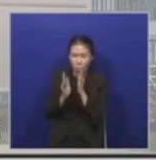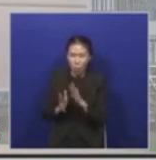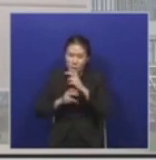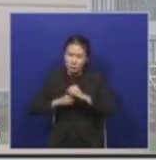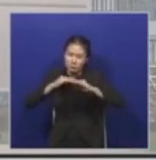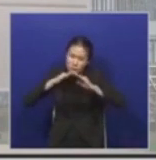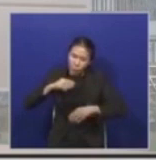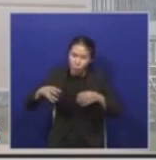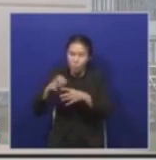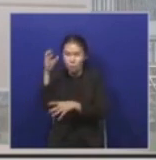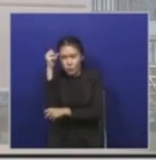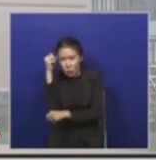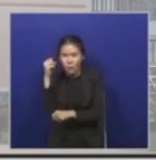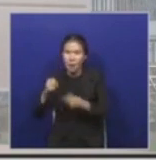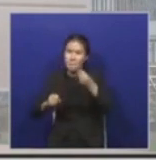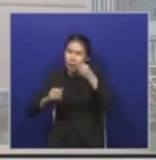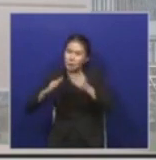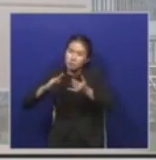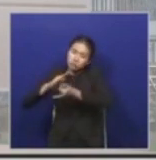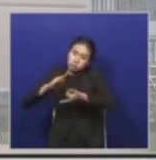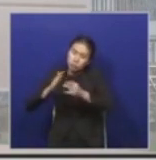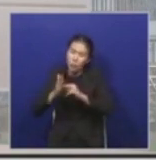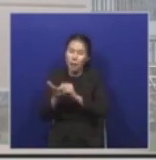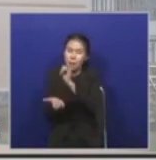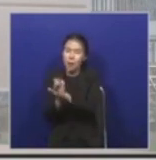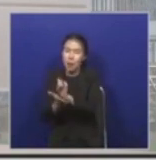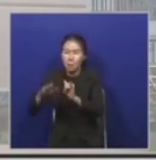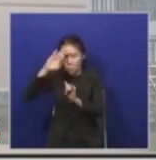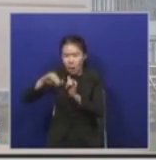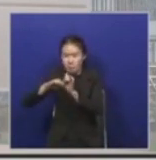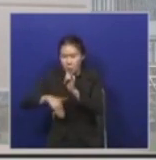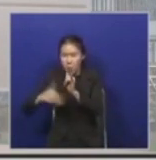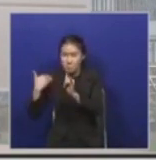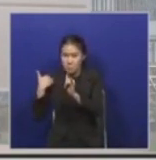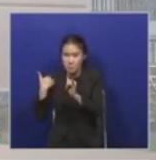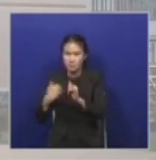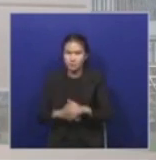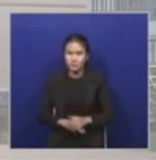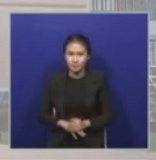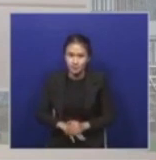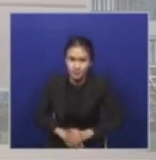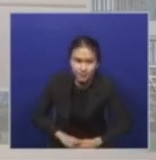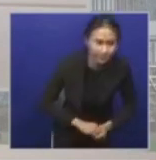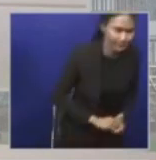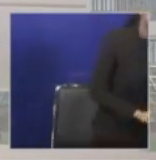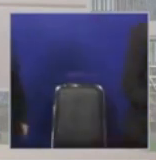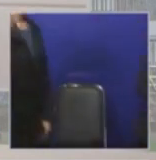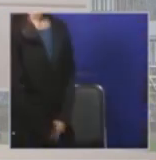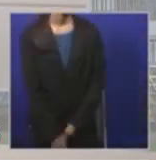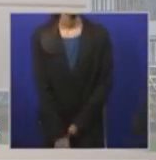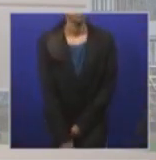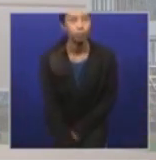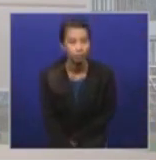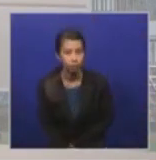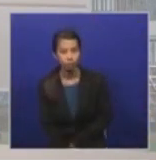คนจนก็ต้องอยู่บ้านนอนติดเตียงผมไปเจอครอบครัวนึงครับอยู่หมู่บ้านมโนรม2ที่คลองสามวาบ้านผม